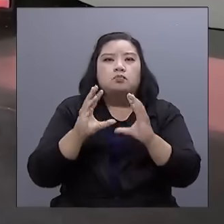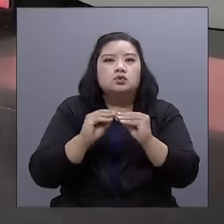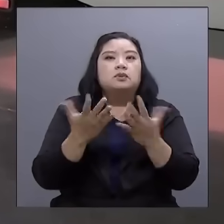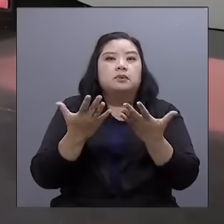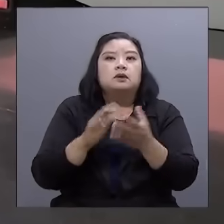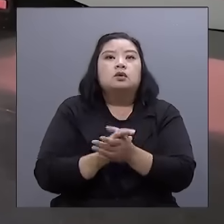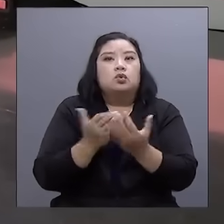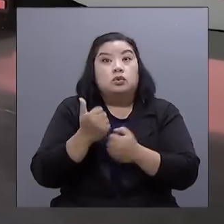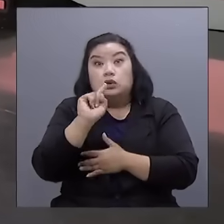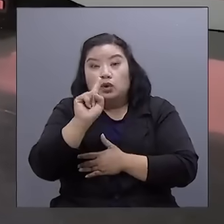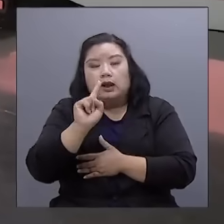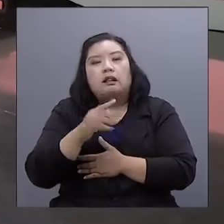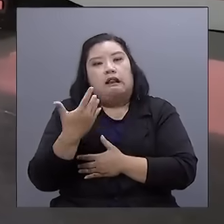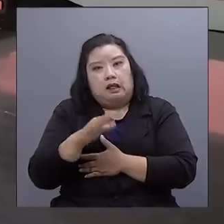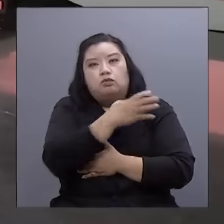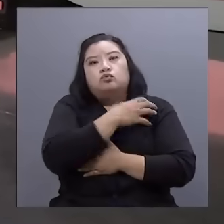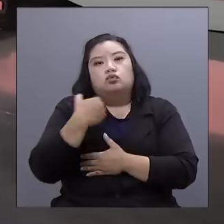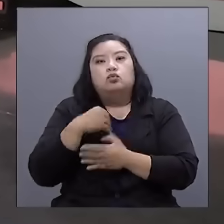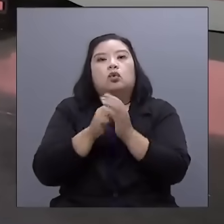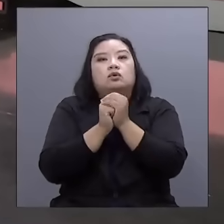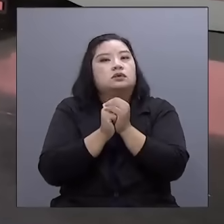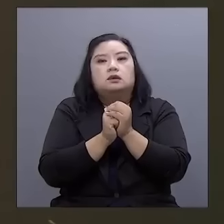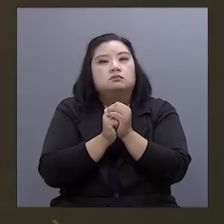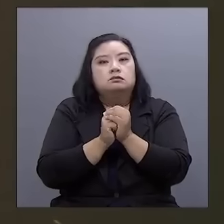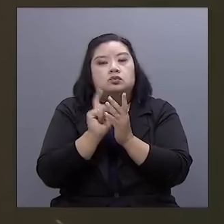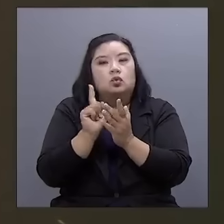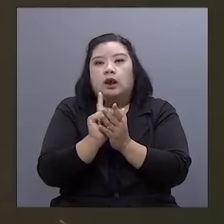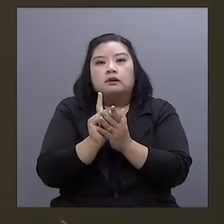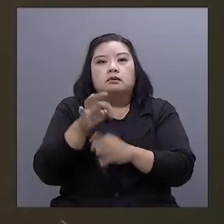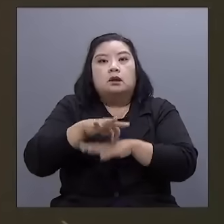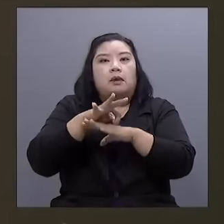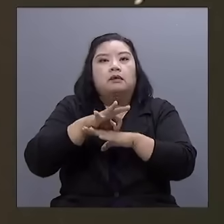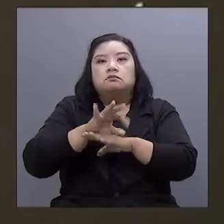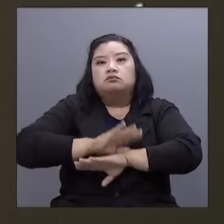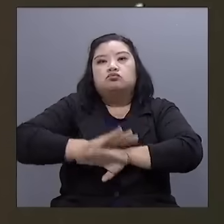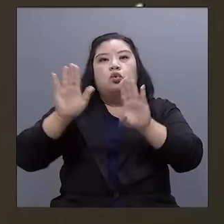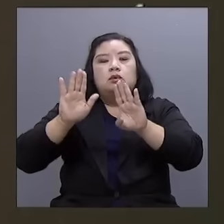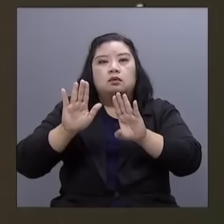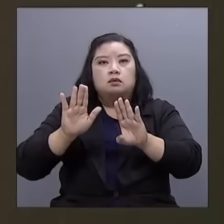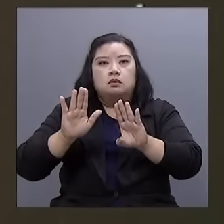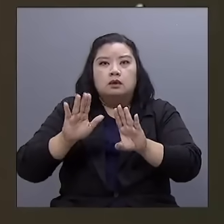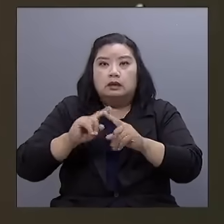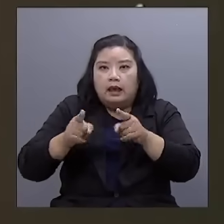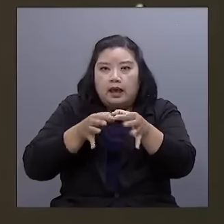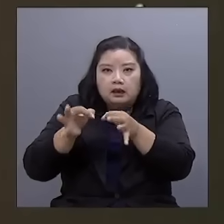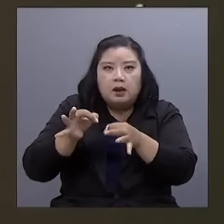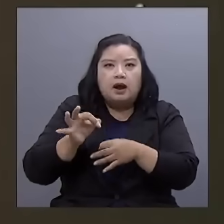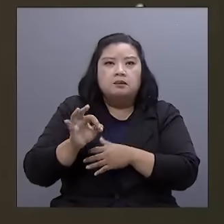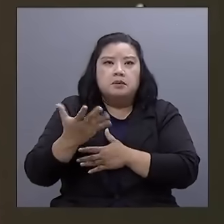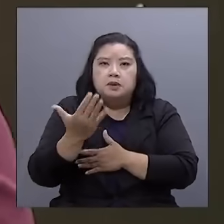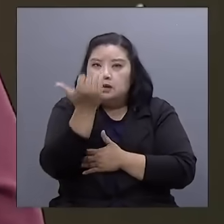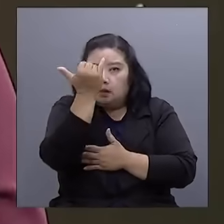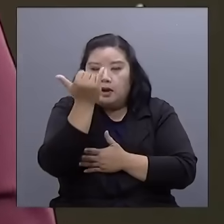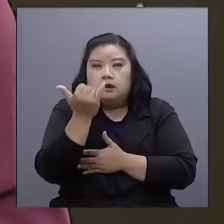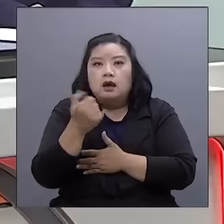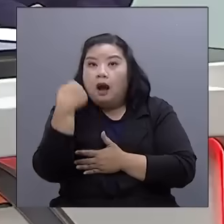ปลดนะคะใช่ค่ะแถมเป็นการประกาศโปรดแบบที่ไม่ได้ให้คำอธิบายใดๆเพิ่มเติมด้วยนะคะส่วนคนที่มาแทนเนี่ยก็คือคน